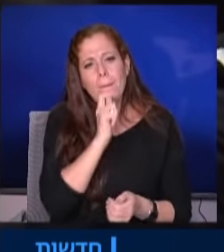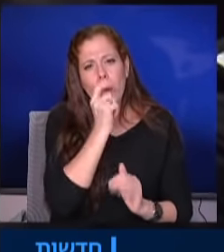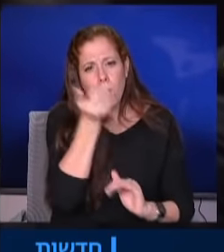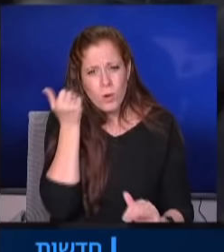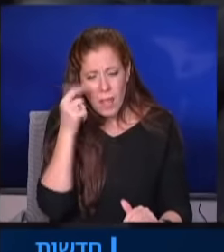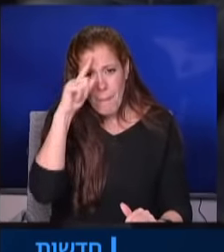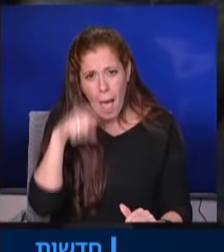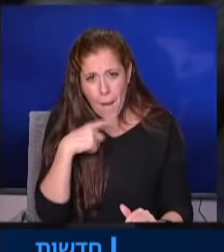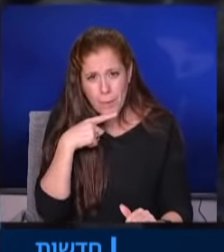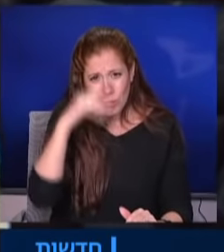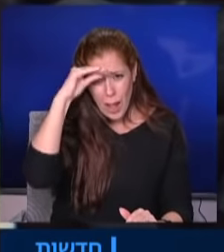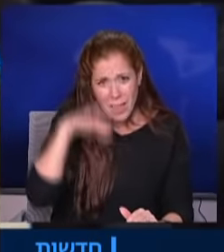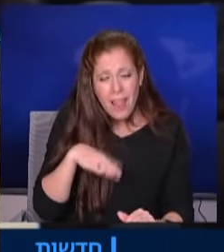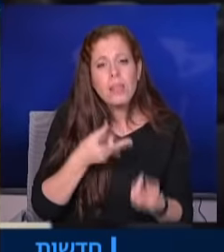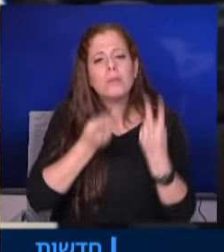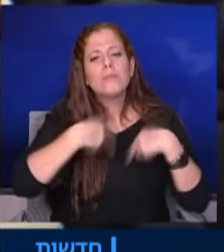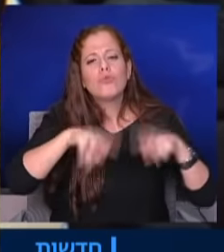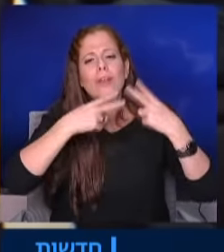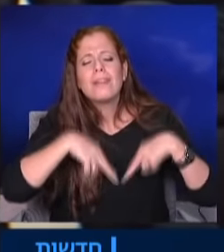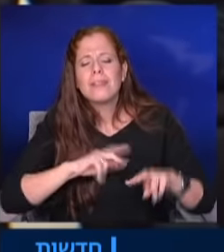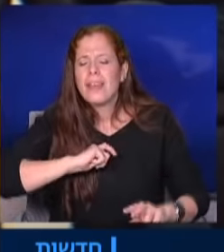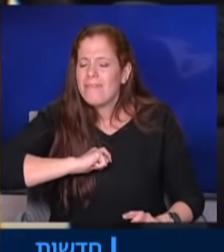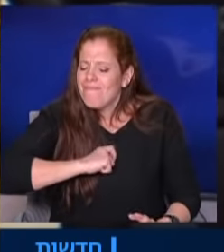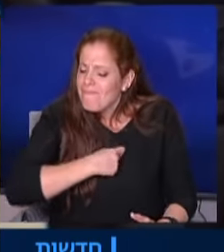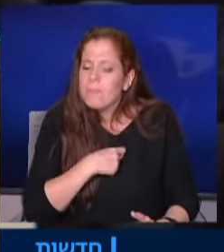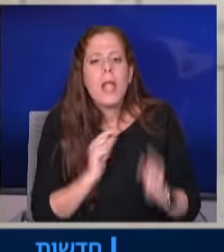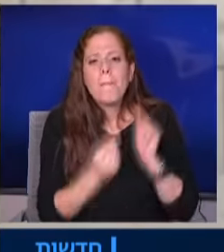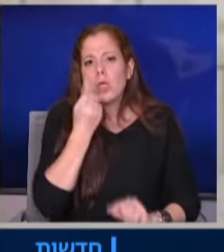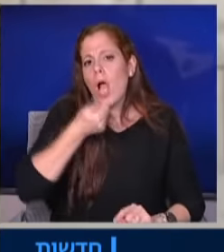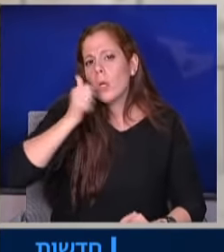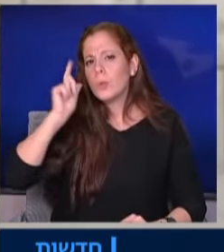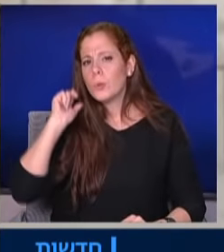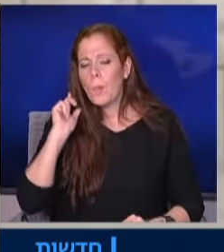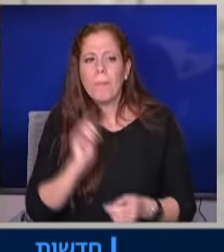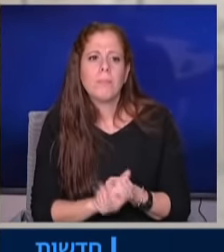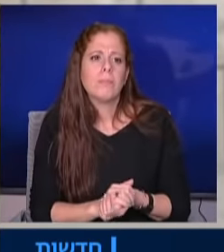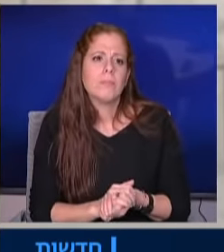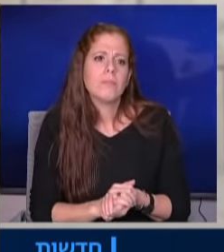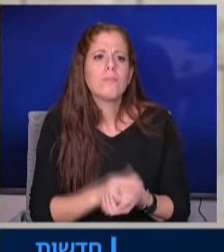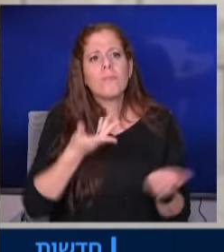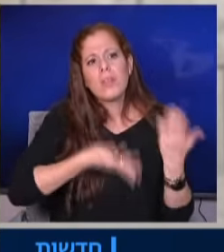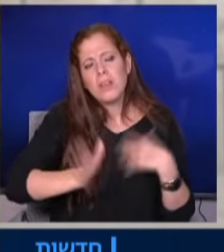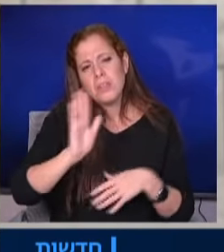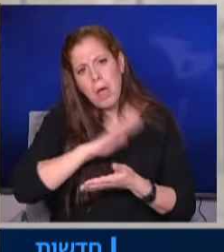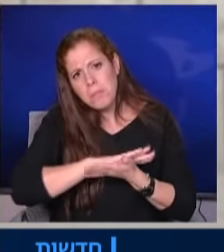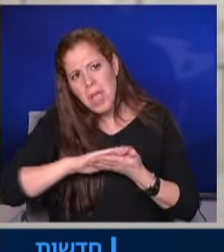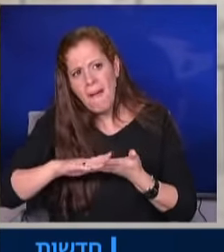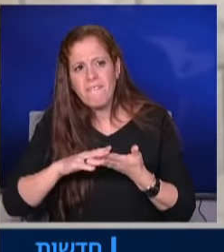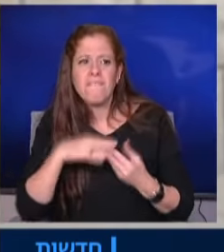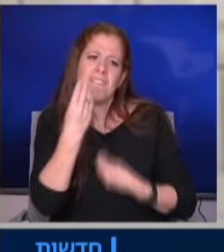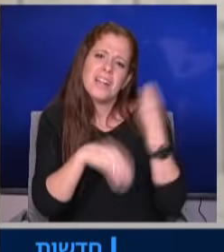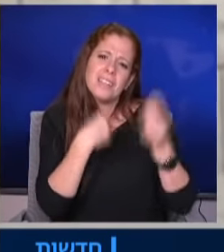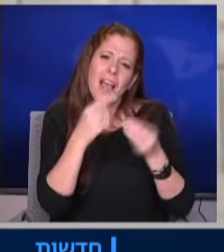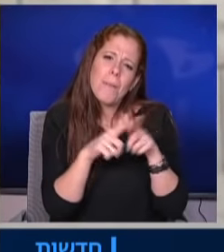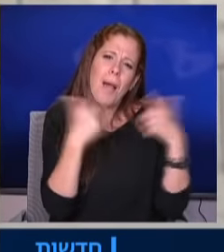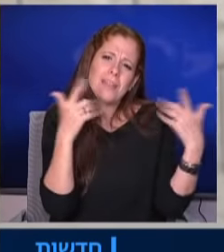אמר מוחמד, משחזר בכאב גדול את מה שקרה שלשום. הוא נזל על הסחת לבית ילעב הוא חפי